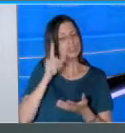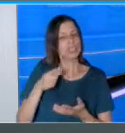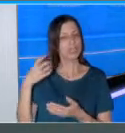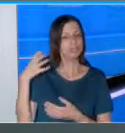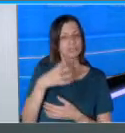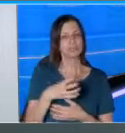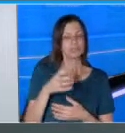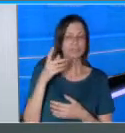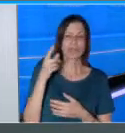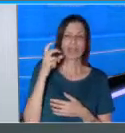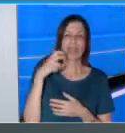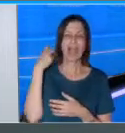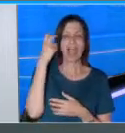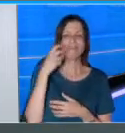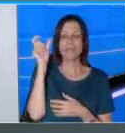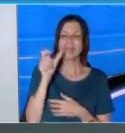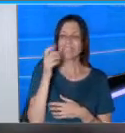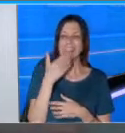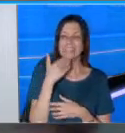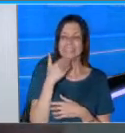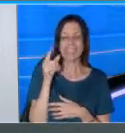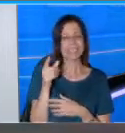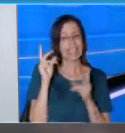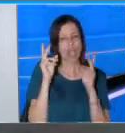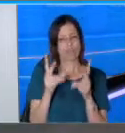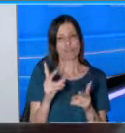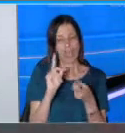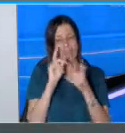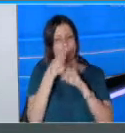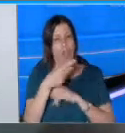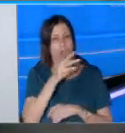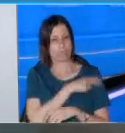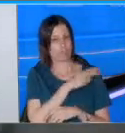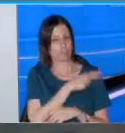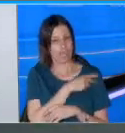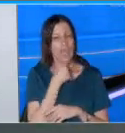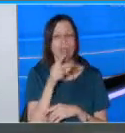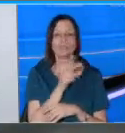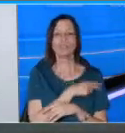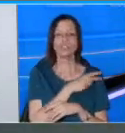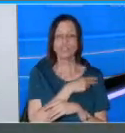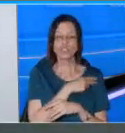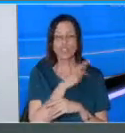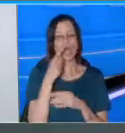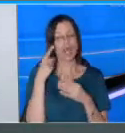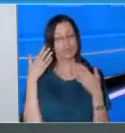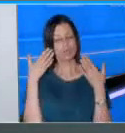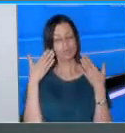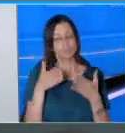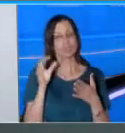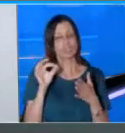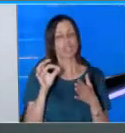ערבים אזרחי ישראל. הדבר הזה יאפשר להם, קודם כל, להפוך את המשטרה למשטרה מוכוונת קהילה, משטרת